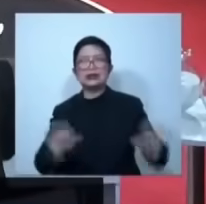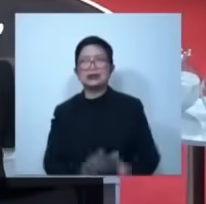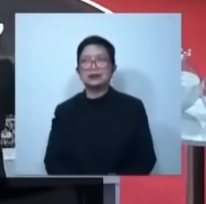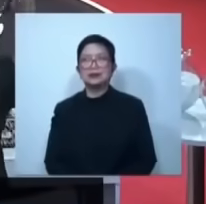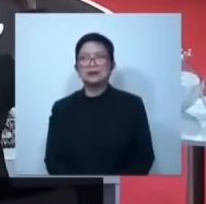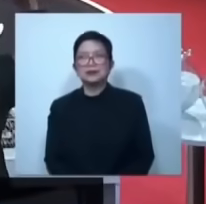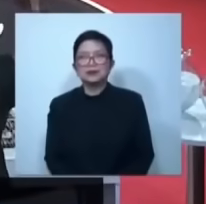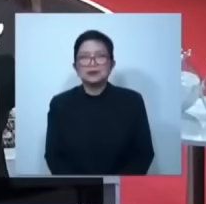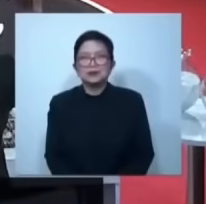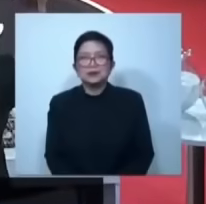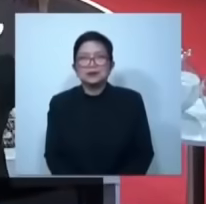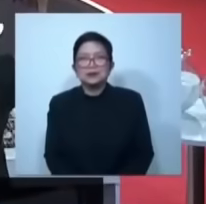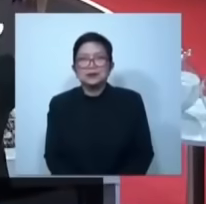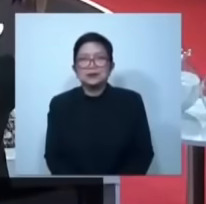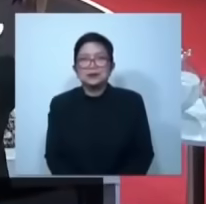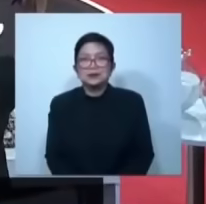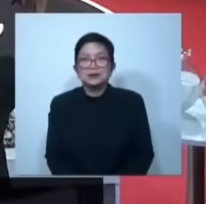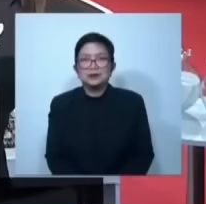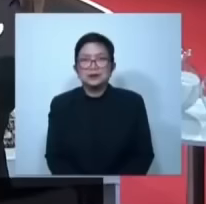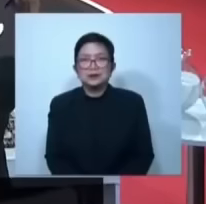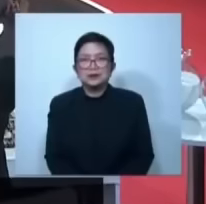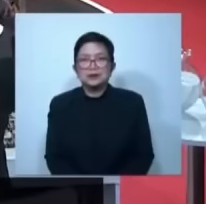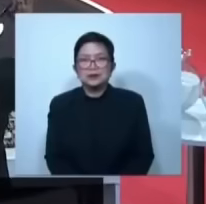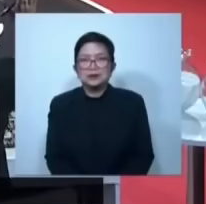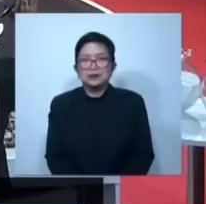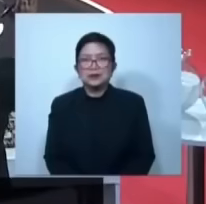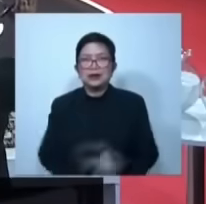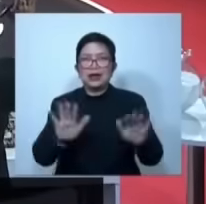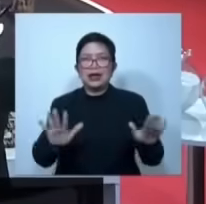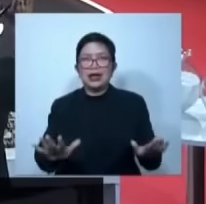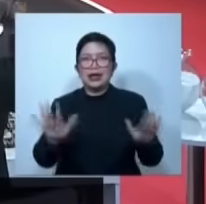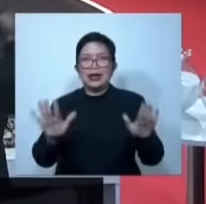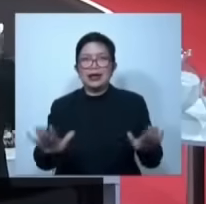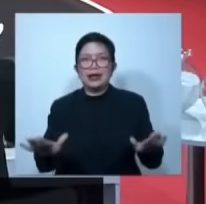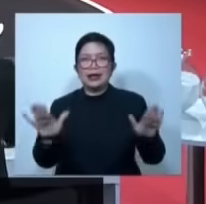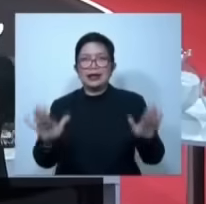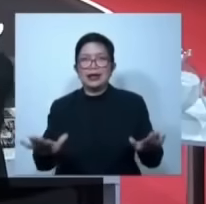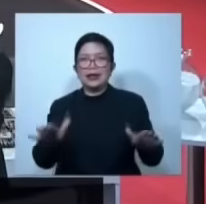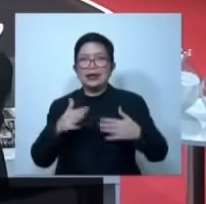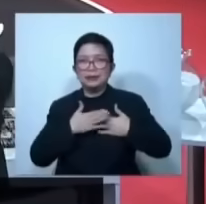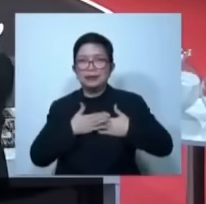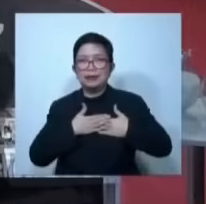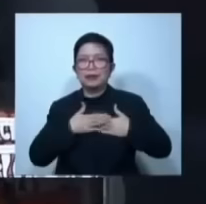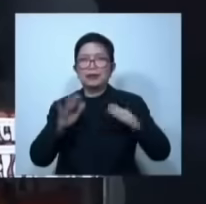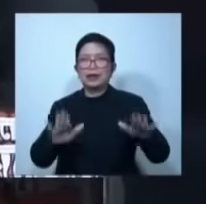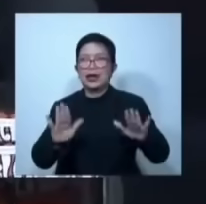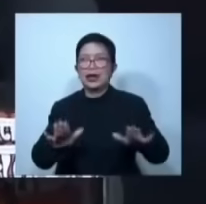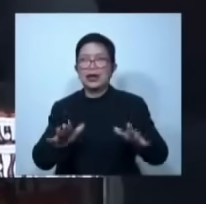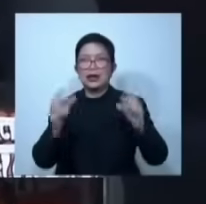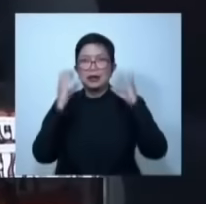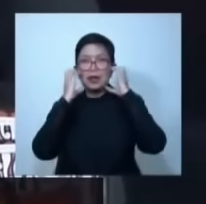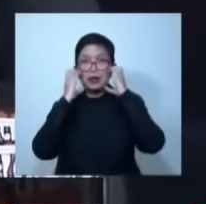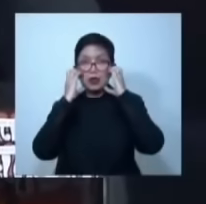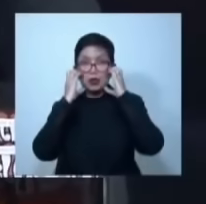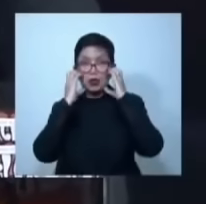sekali lagi kepada para hadirin yang berada di halaman KPU hadirin ditahan dulu baik baik Pak Probowo Mohon maaf Bapak